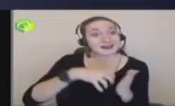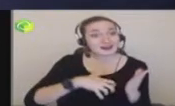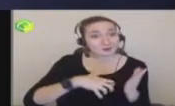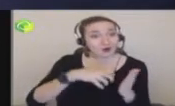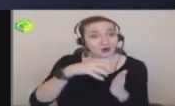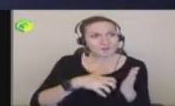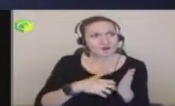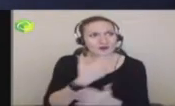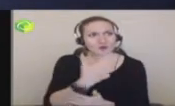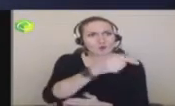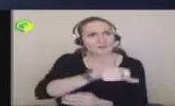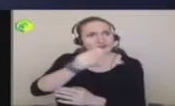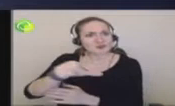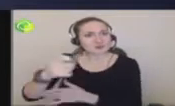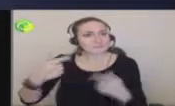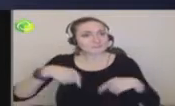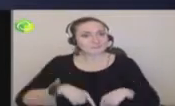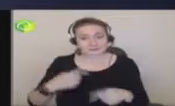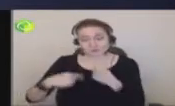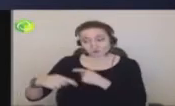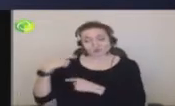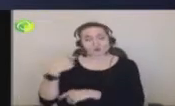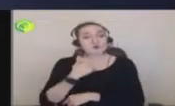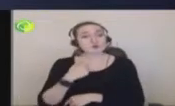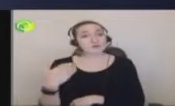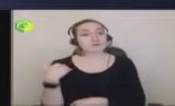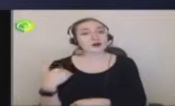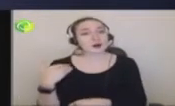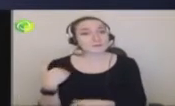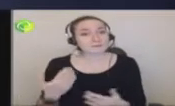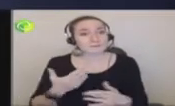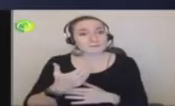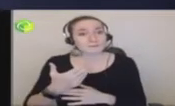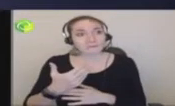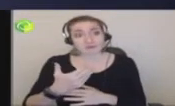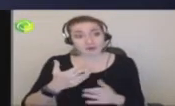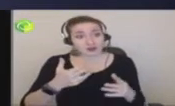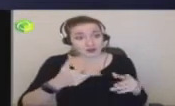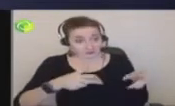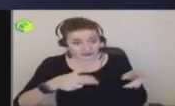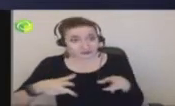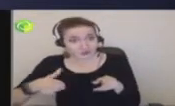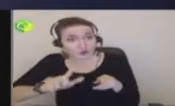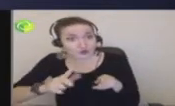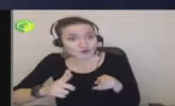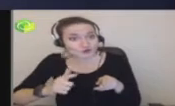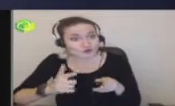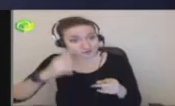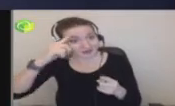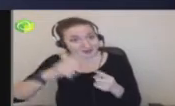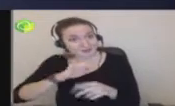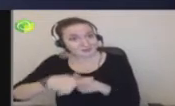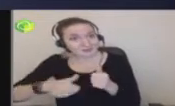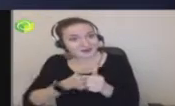ministres qui m'avaient sollicité au mois de juin dernier, dont la seconde partie porte justement sur les aidants familiaux et je suis